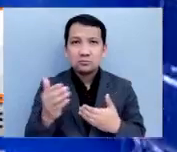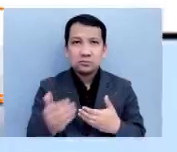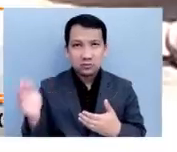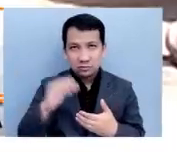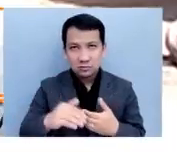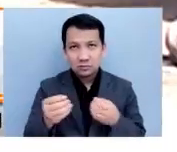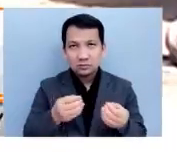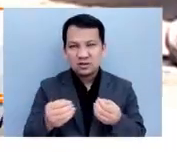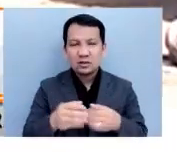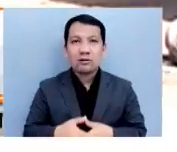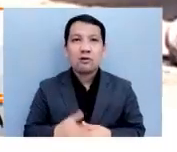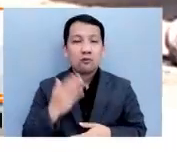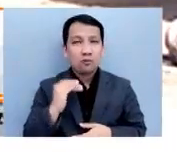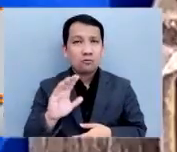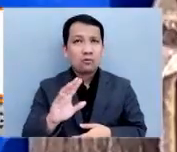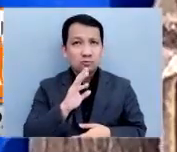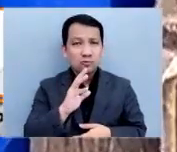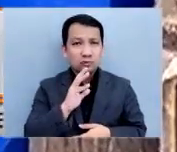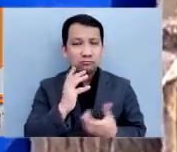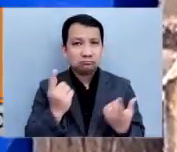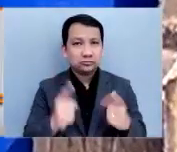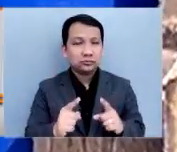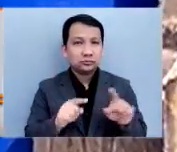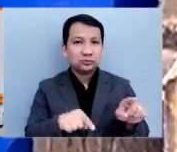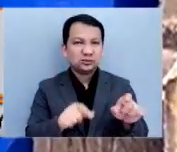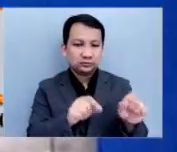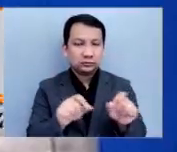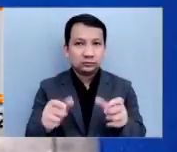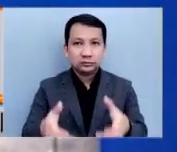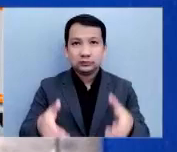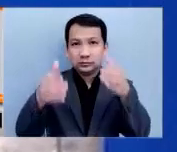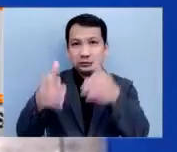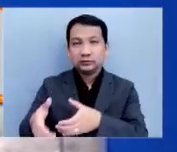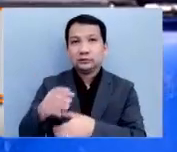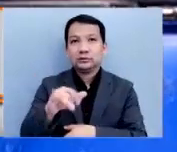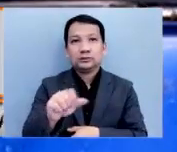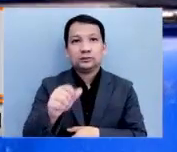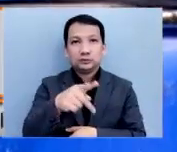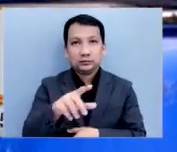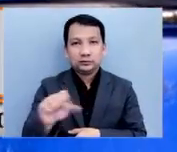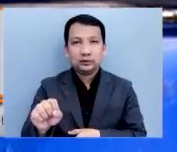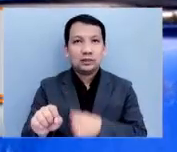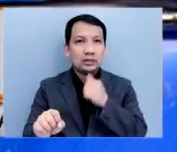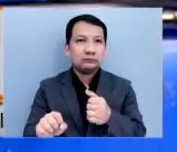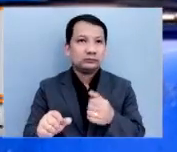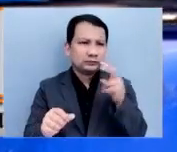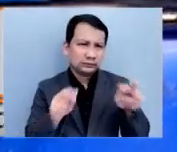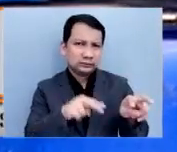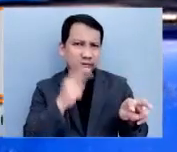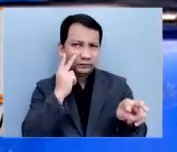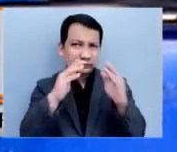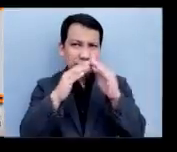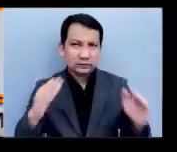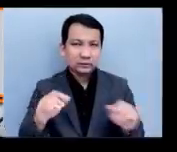operasyon. Dahil may water interruption, nauuso ang bentahan ng drum sa Marcos Highway sa Pasig. Halos hindi na makita ang bahay ng dealer